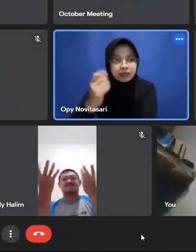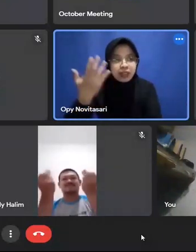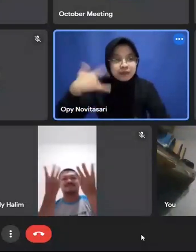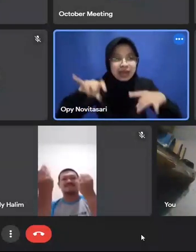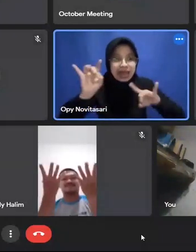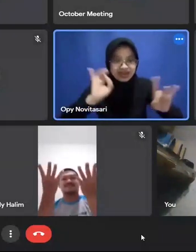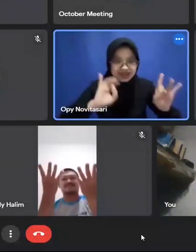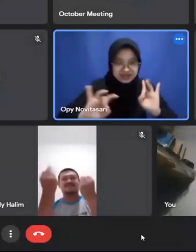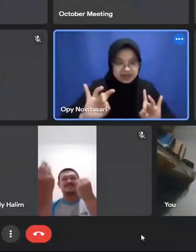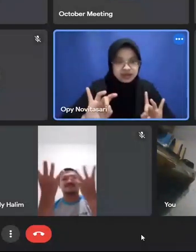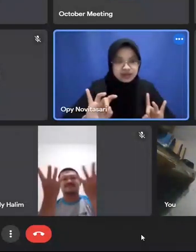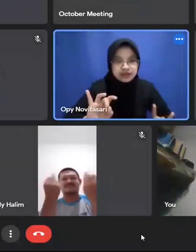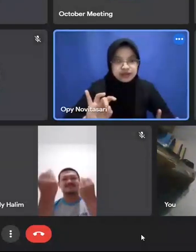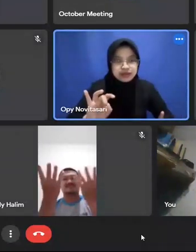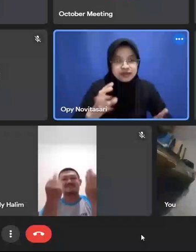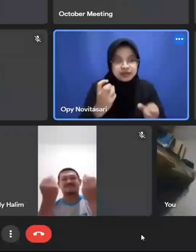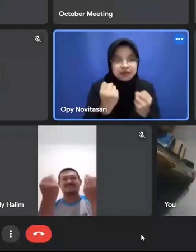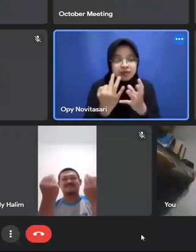Pontianak